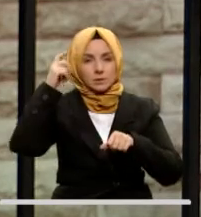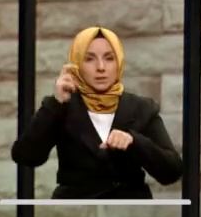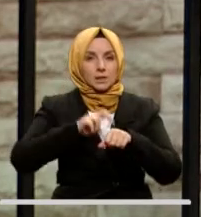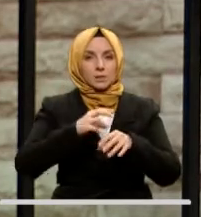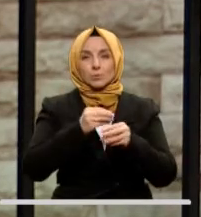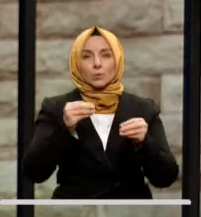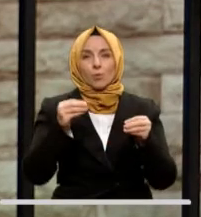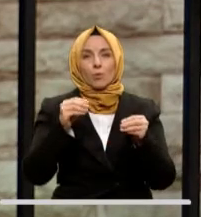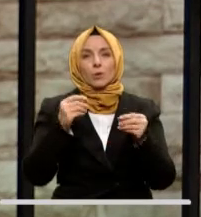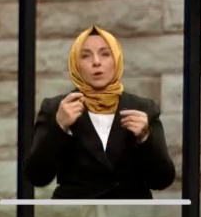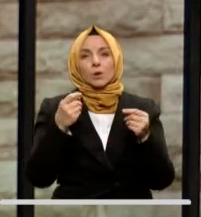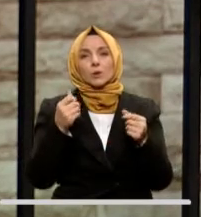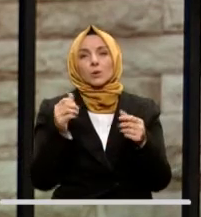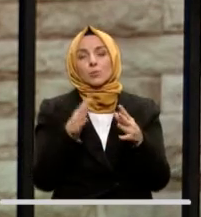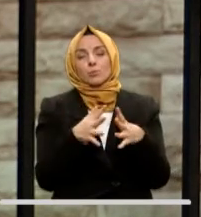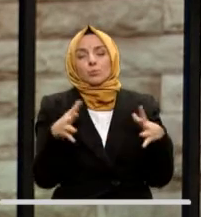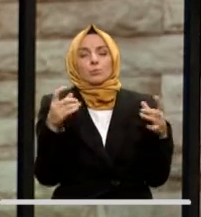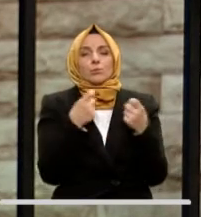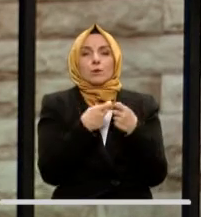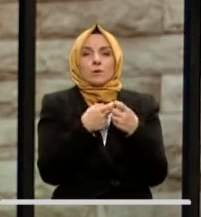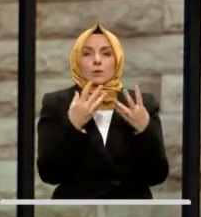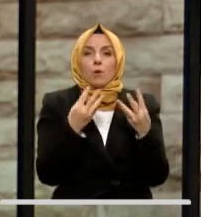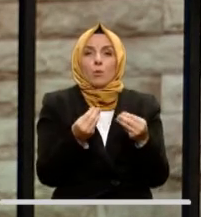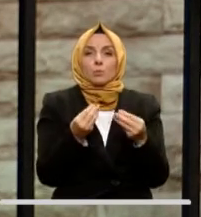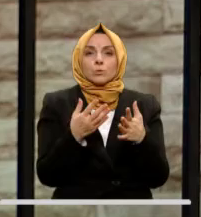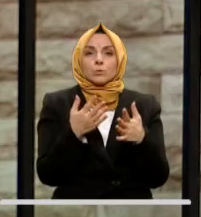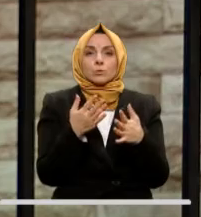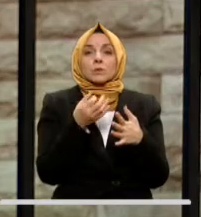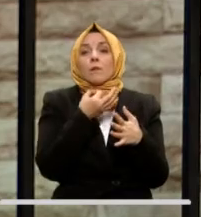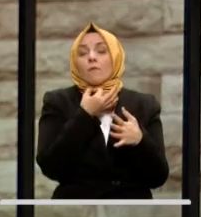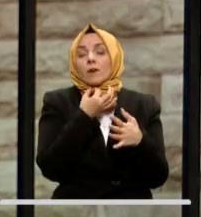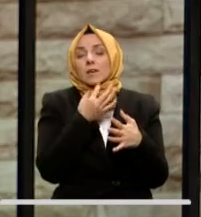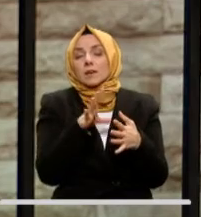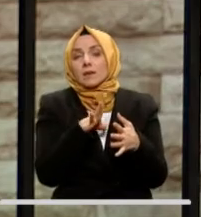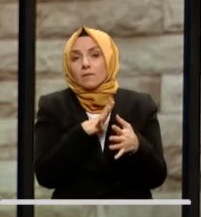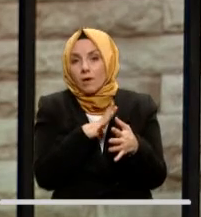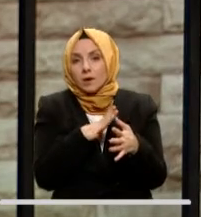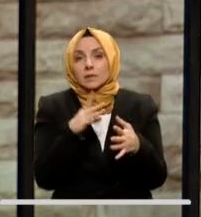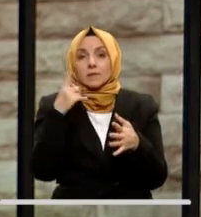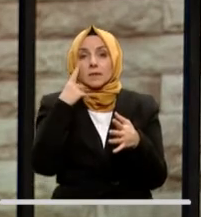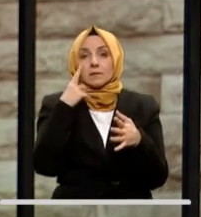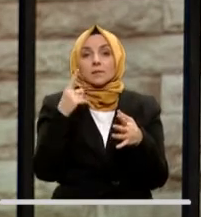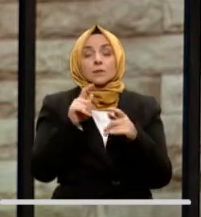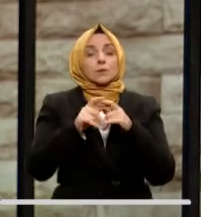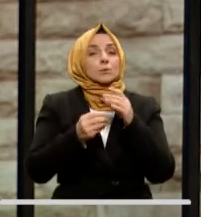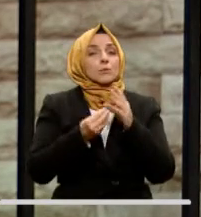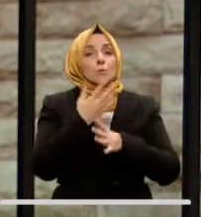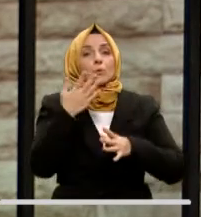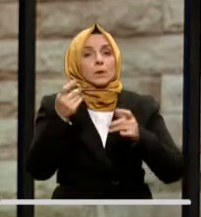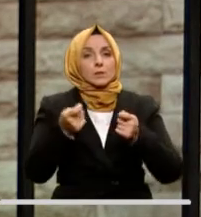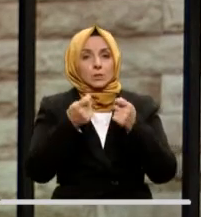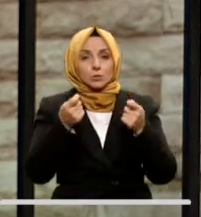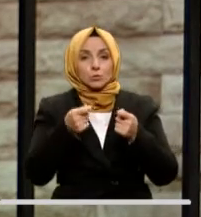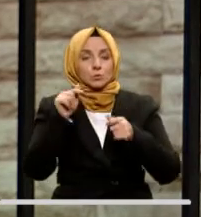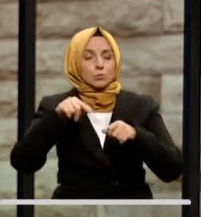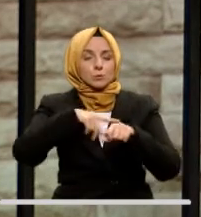savaştan çıkmışsınız bir yokluk var Dolayısıyla yeni bir Devleti kuruyorsunuz inkişaf ettiriyorsunuz bu dönemde